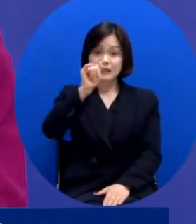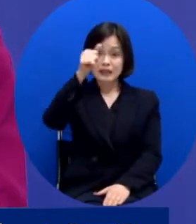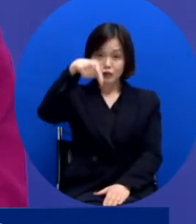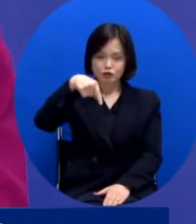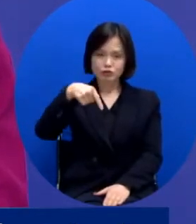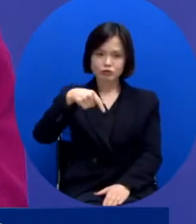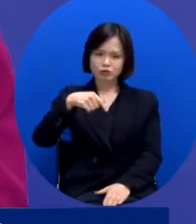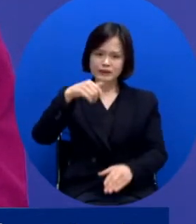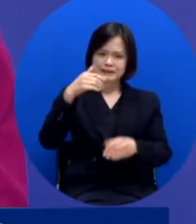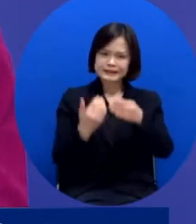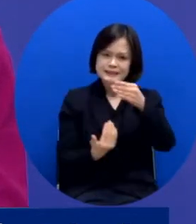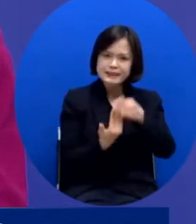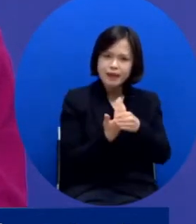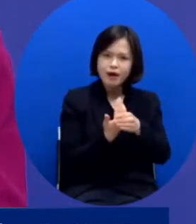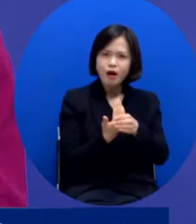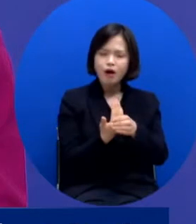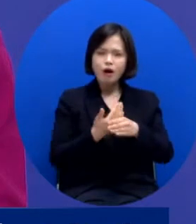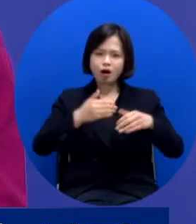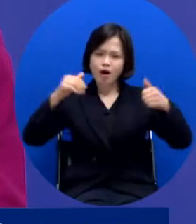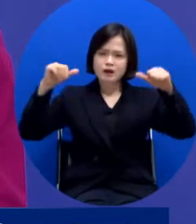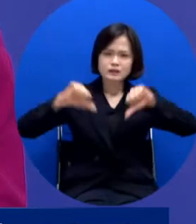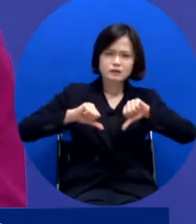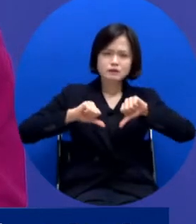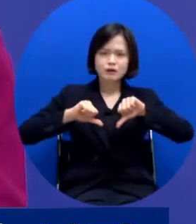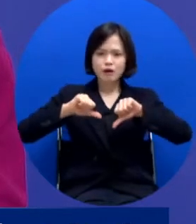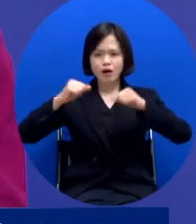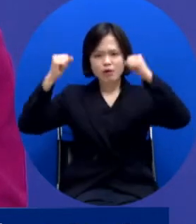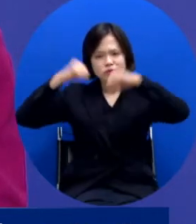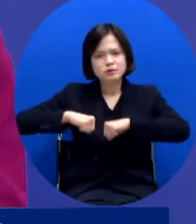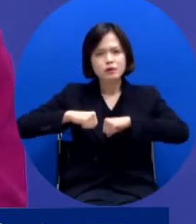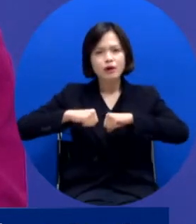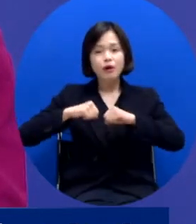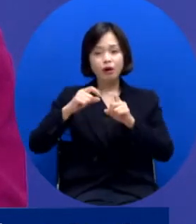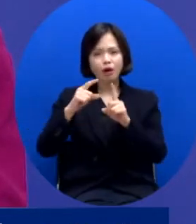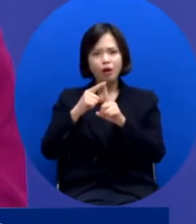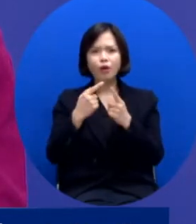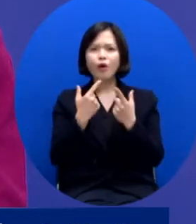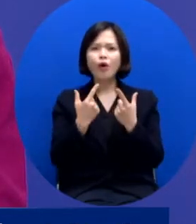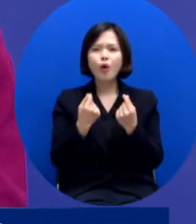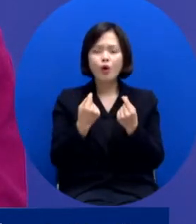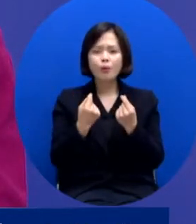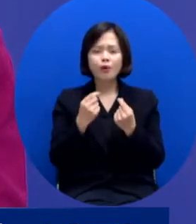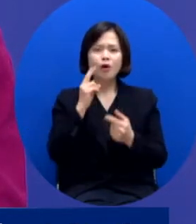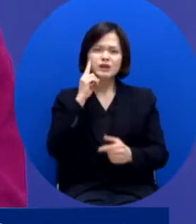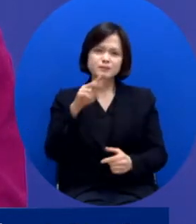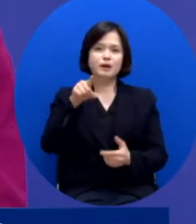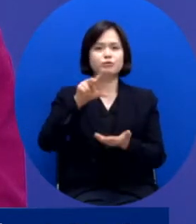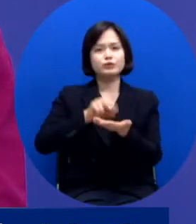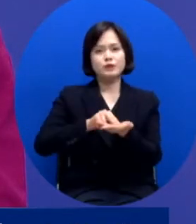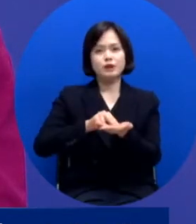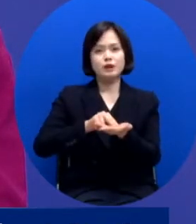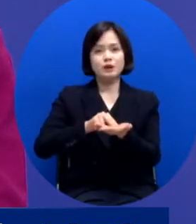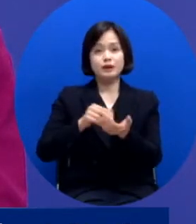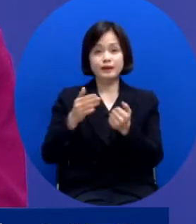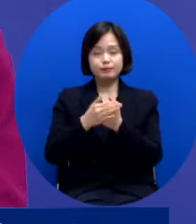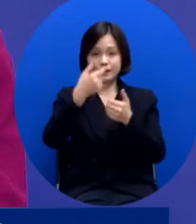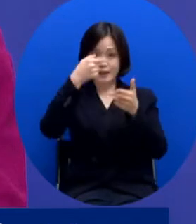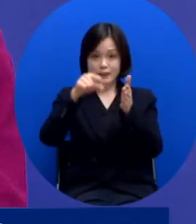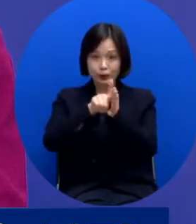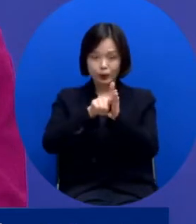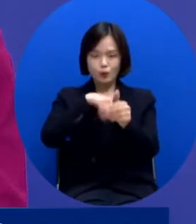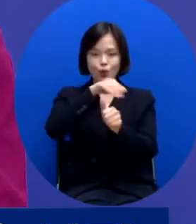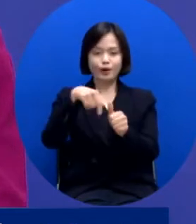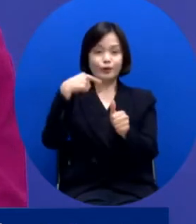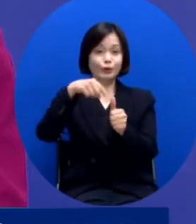등장했다고 하는데요. 4년째 기후 위기 극복을 위해서 기독교 환경교육센터 살림이 경건한 40일 탄소